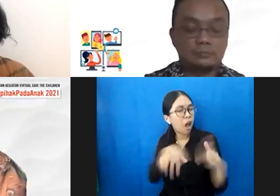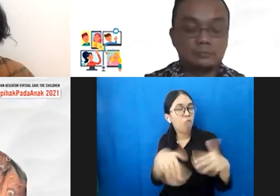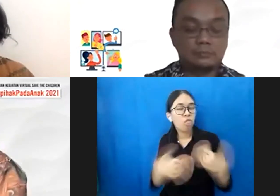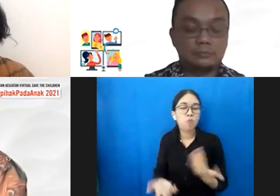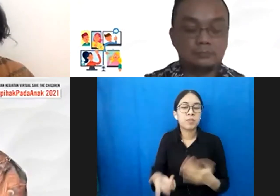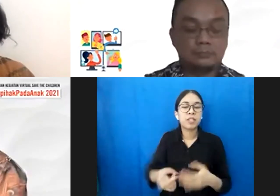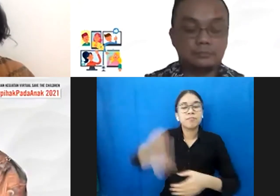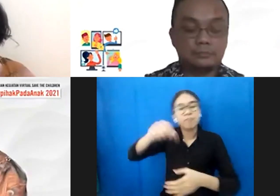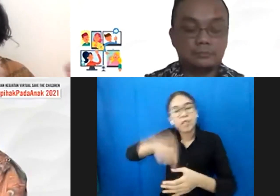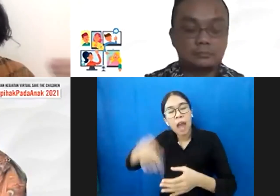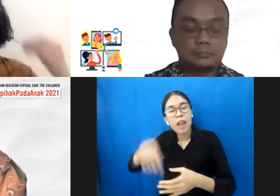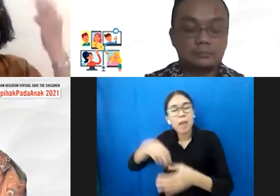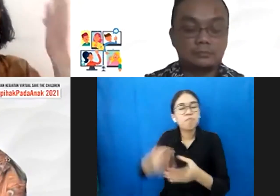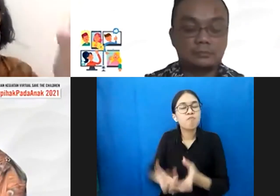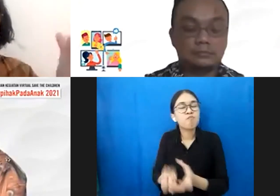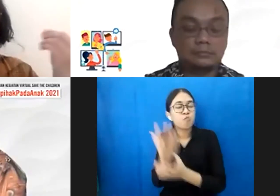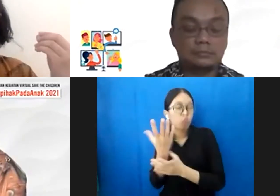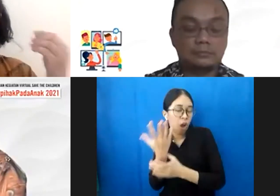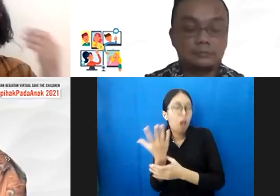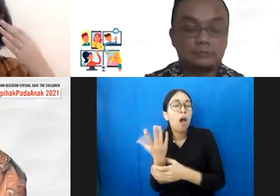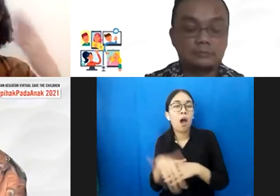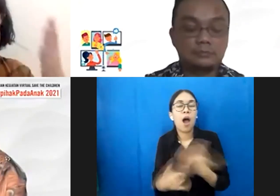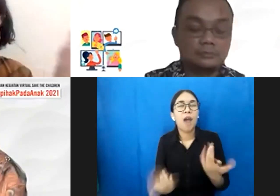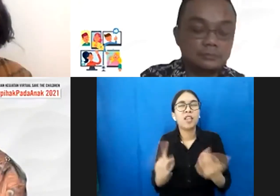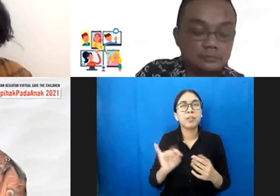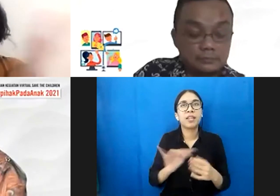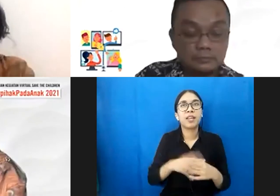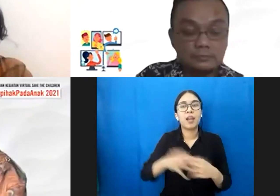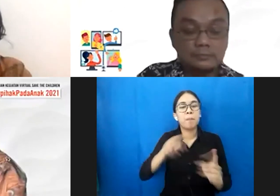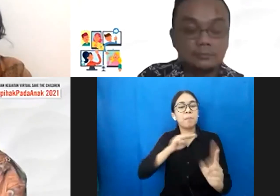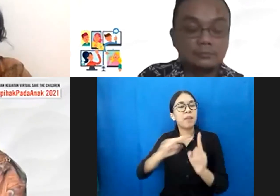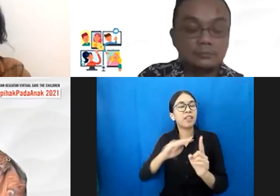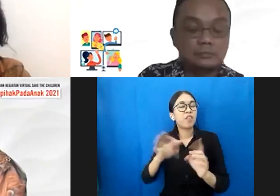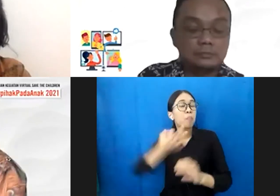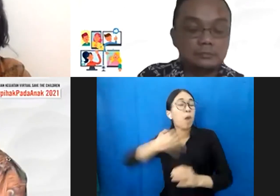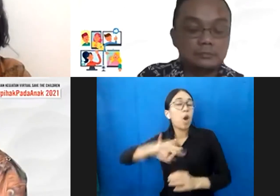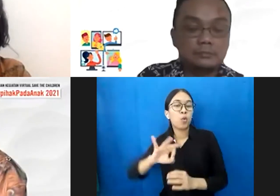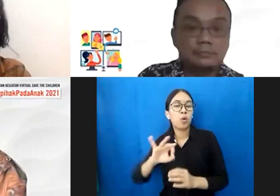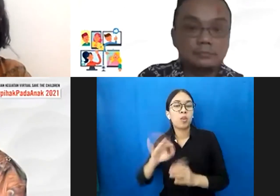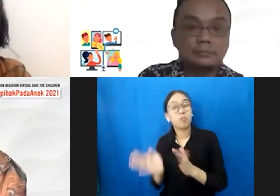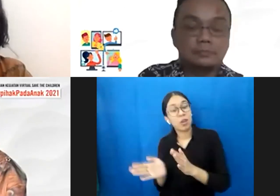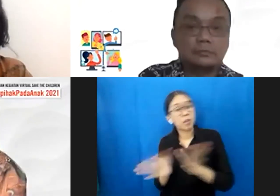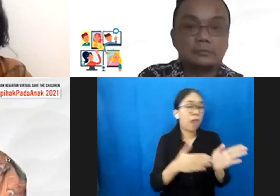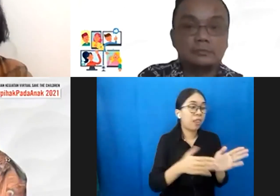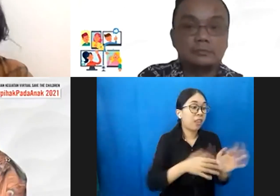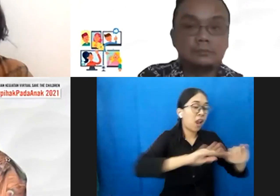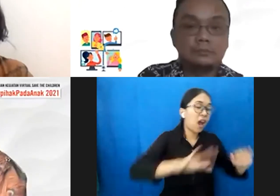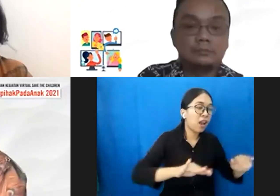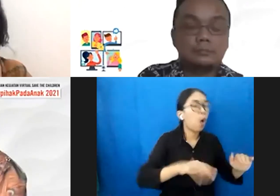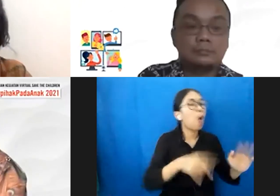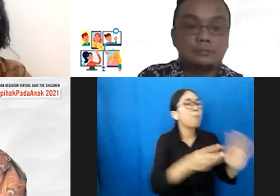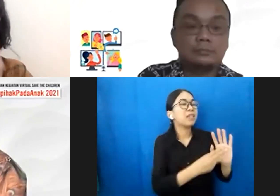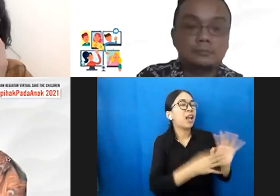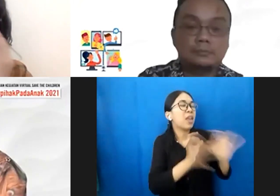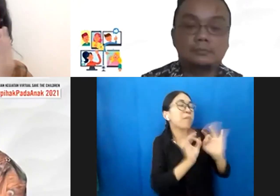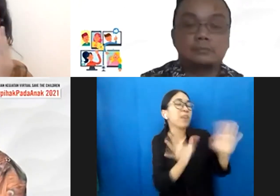kita dapat insight baru ya, perspektif baru yang kemudian balik ke anak kita mungkin ngelihat permasalahannya menjadi berbeda kali ini yang